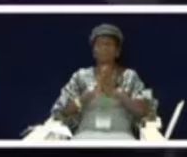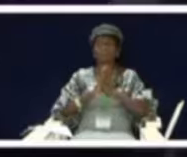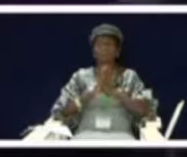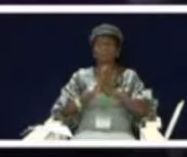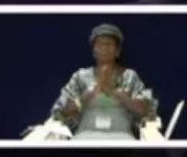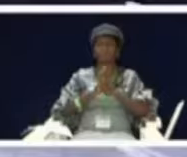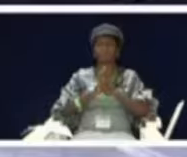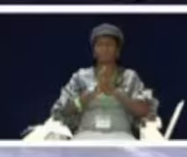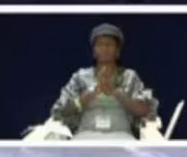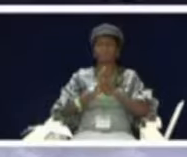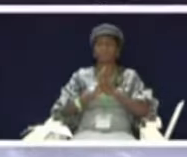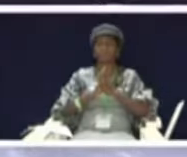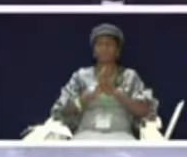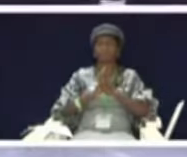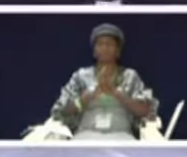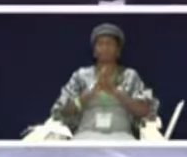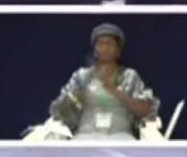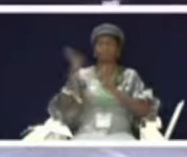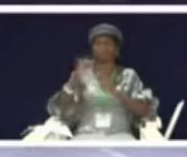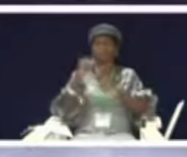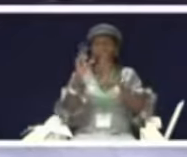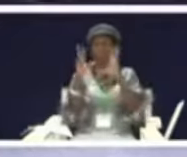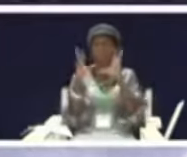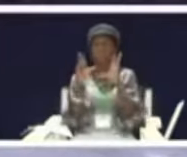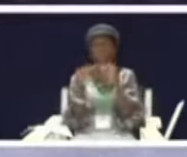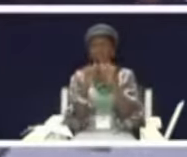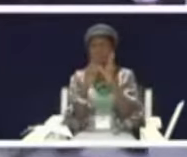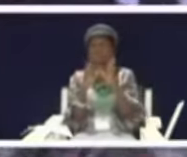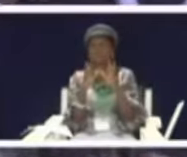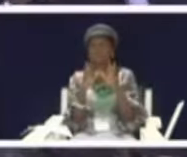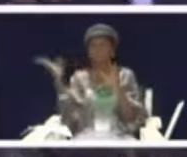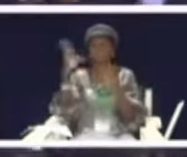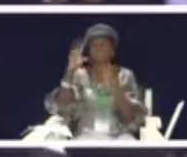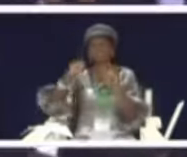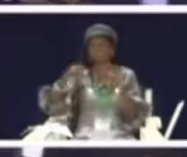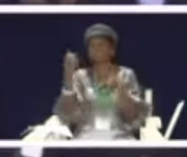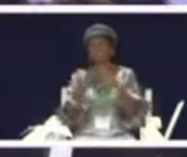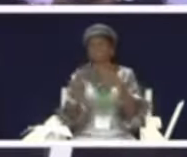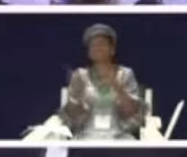orúkọ tó dùn lẹ́nu bí orúkọ yín.